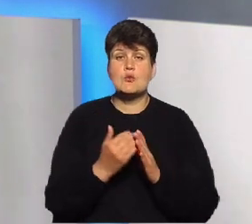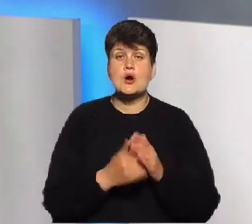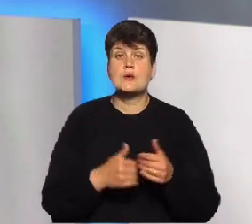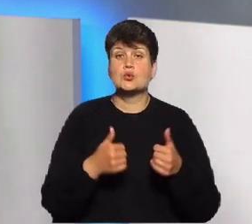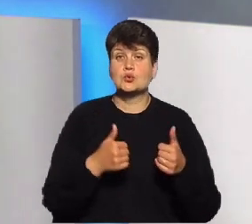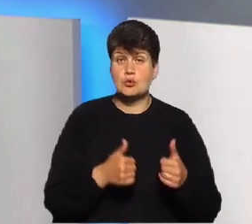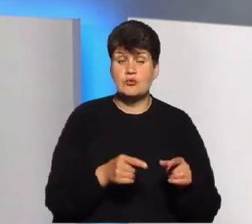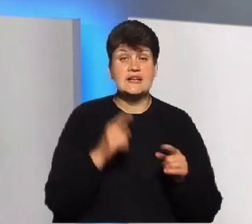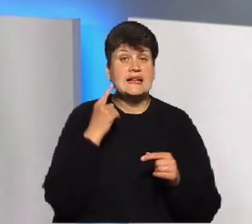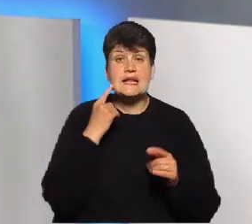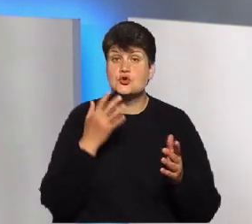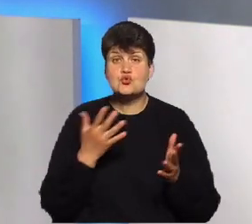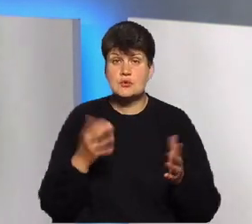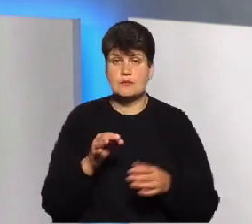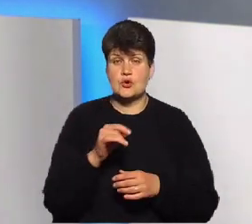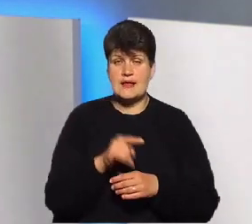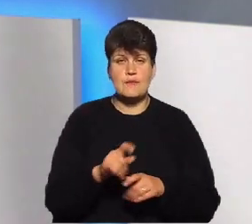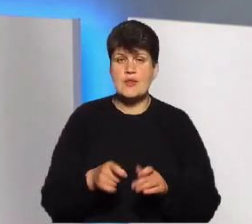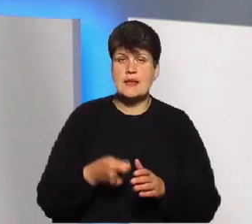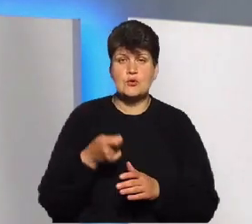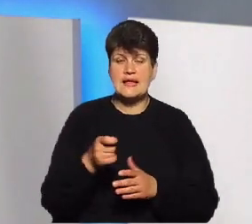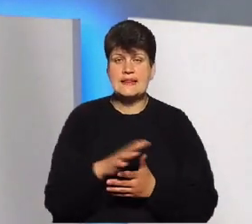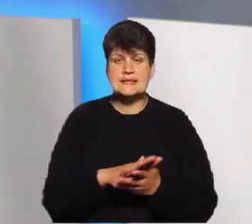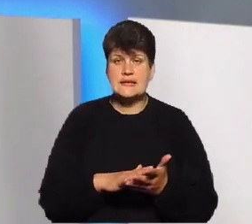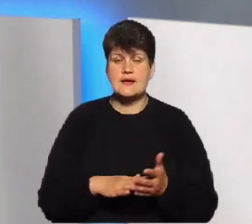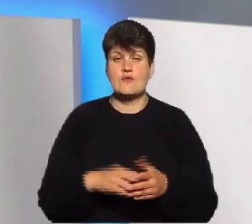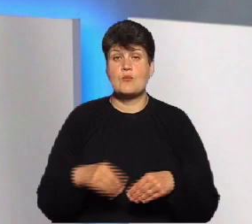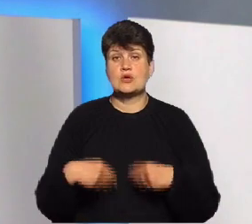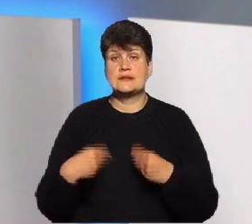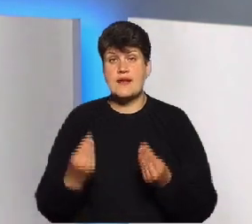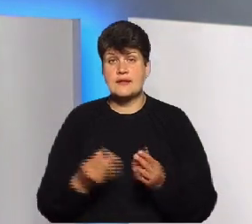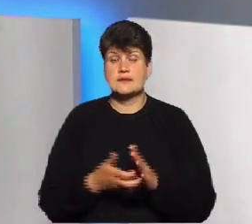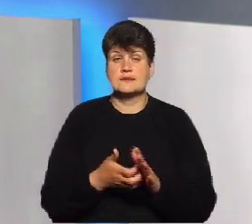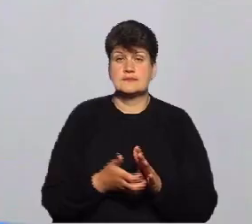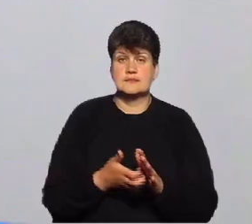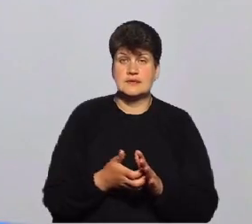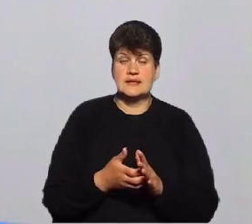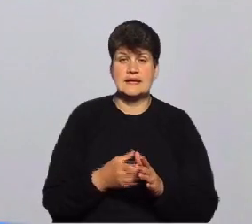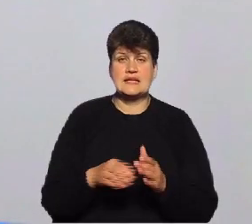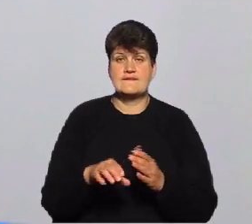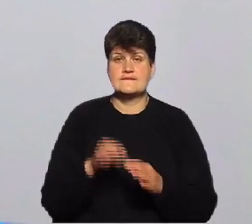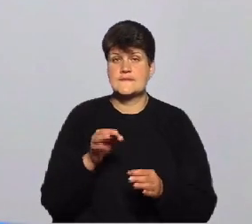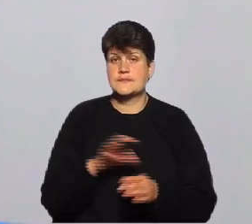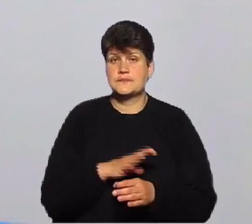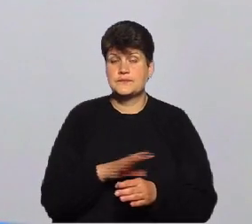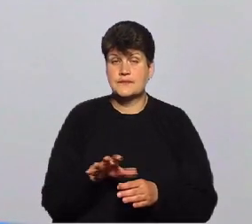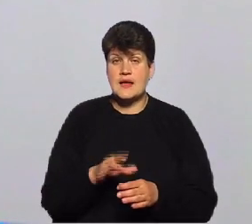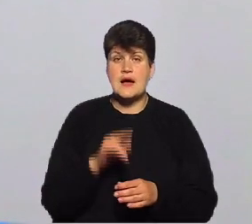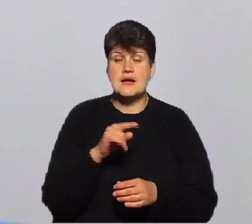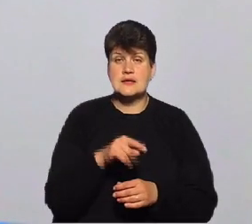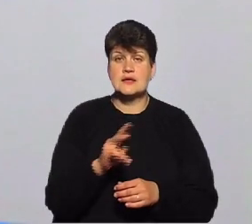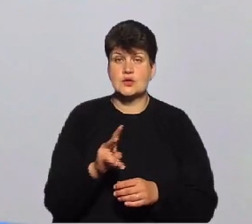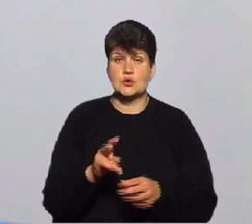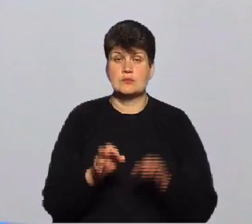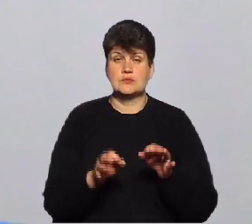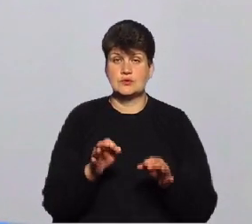чули, або вони не подали заявку, або вони подали, але недостатньо сильну і не пройшли відбір. Тобто, а ті, котрі природно, напевно,